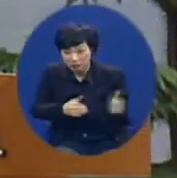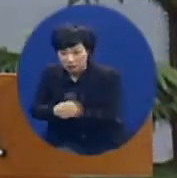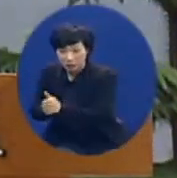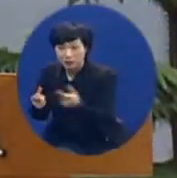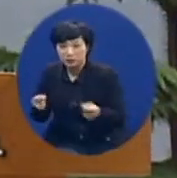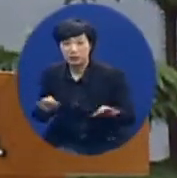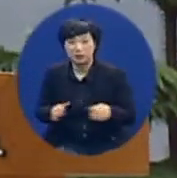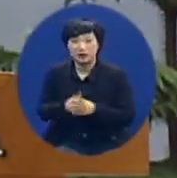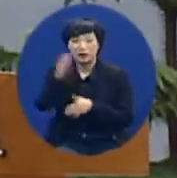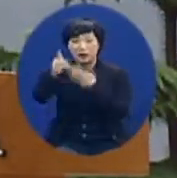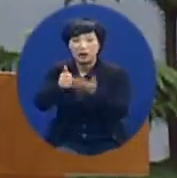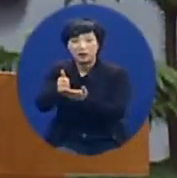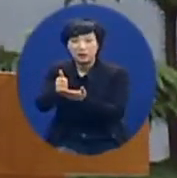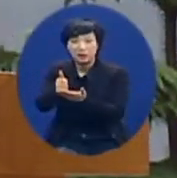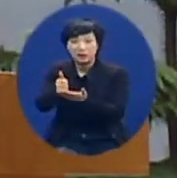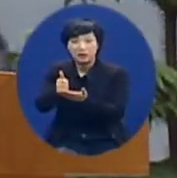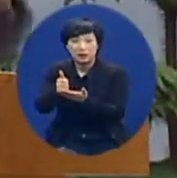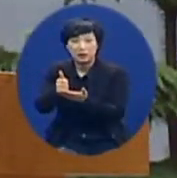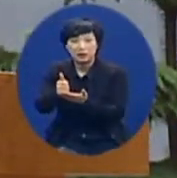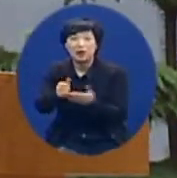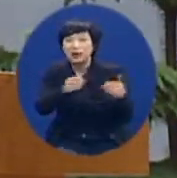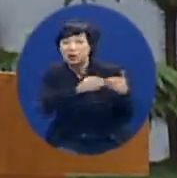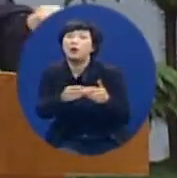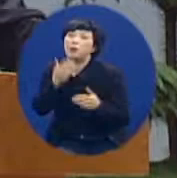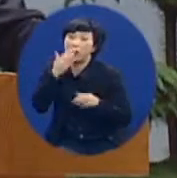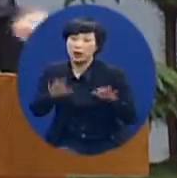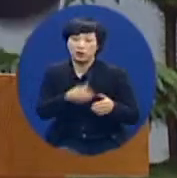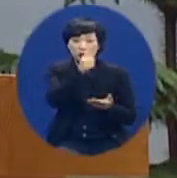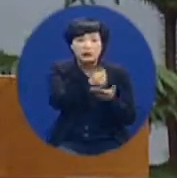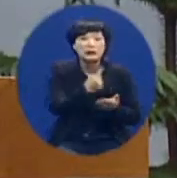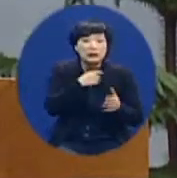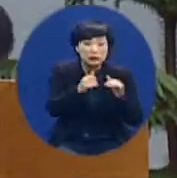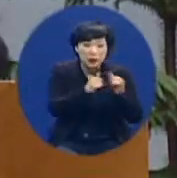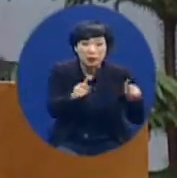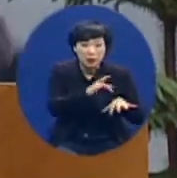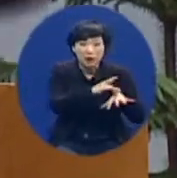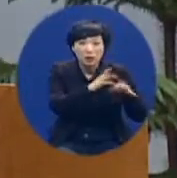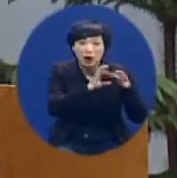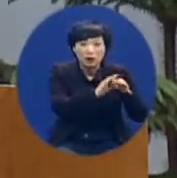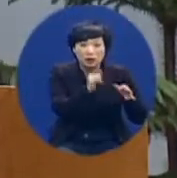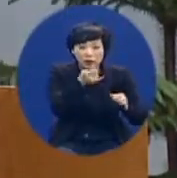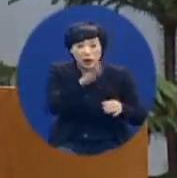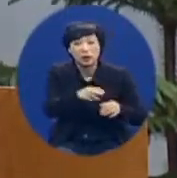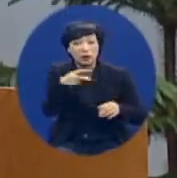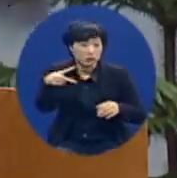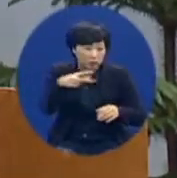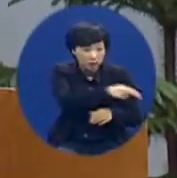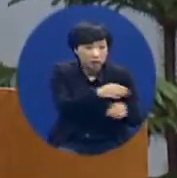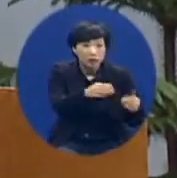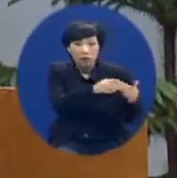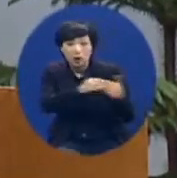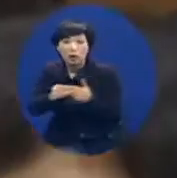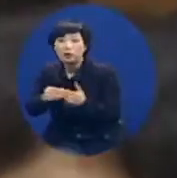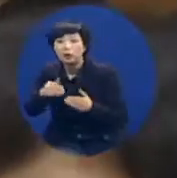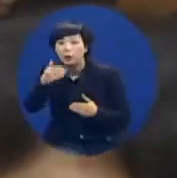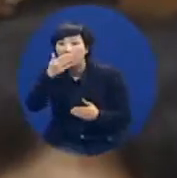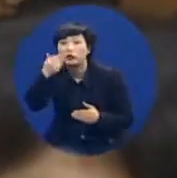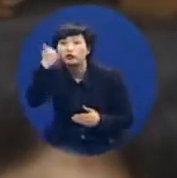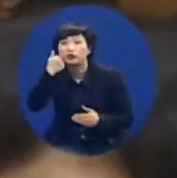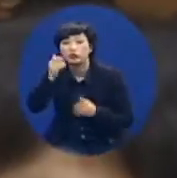끌어내를는 자가 귀 속해도 마귀를 멸하시고 거기서 끌어내실 분은 예수밖에 없다